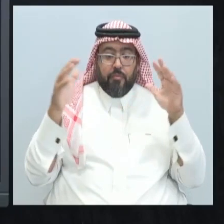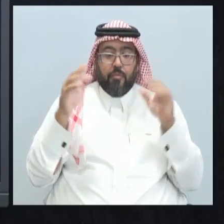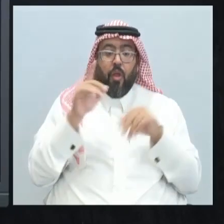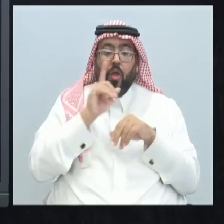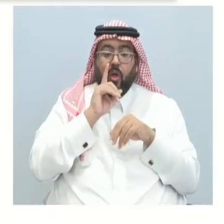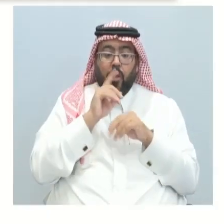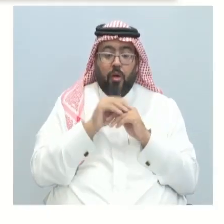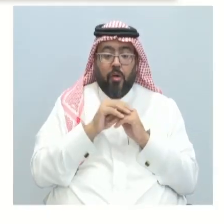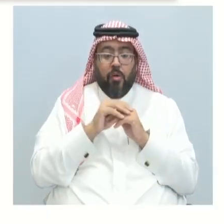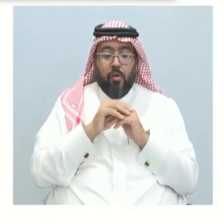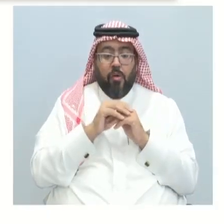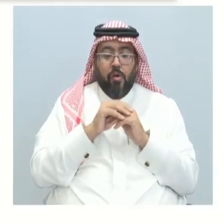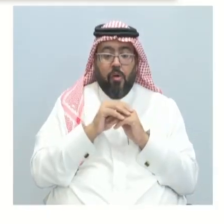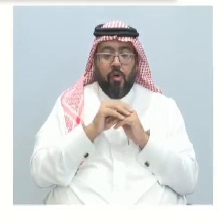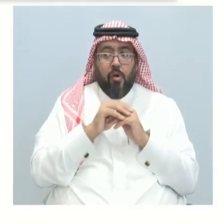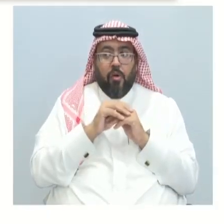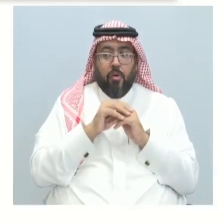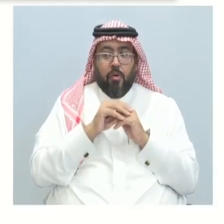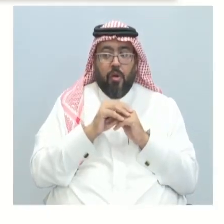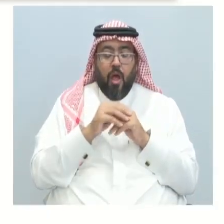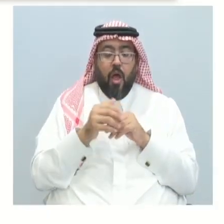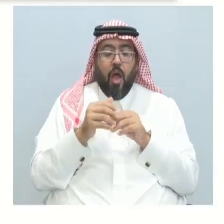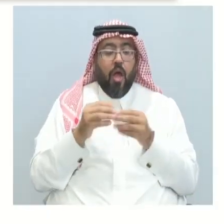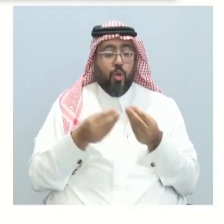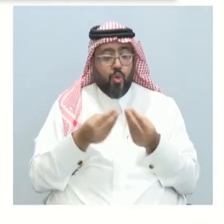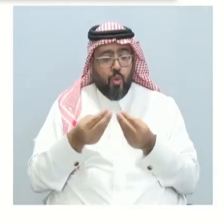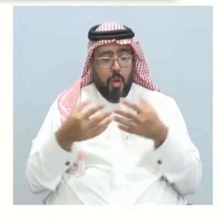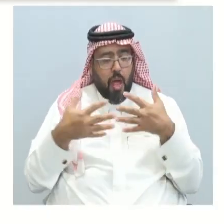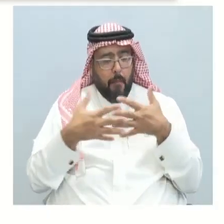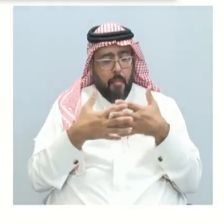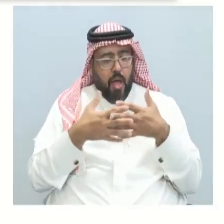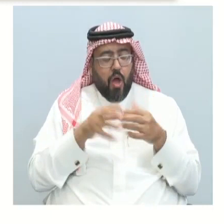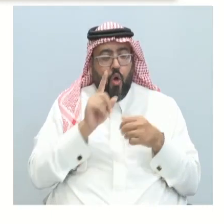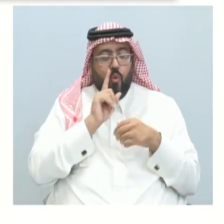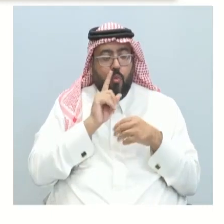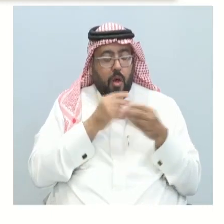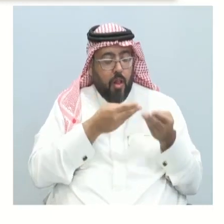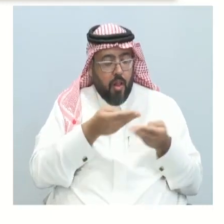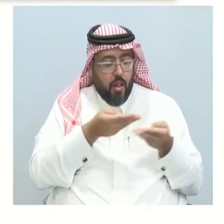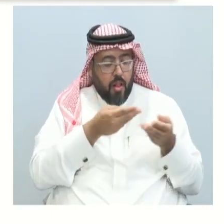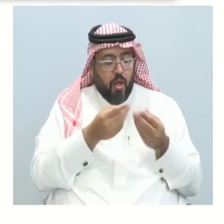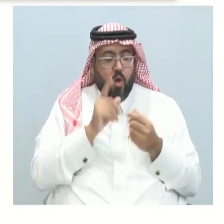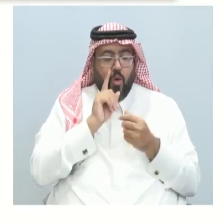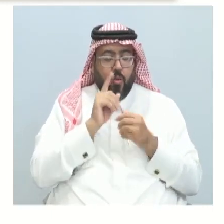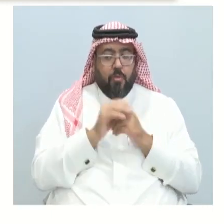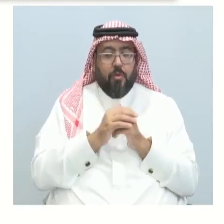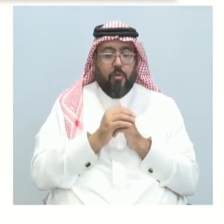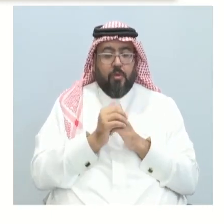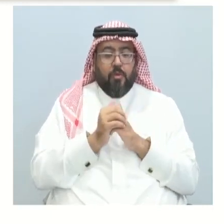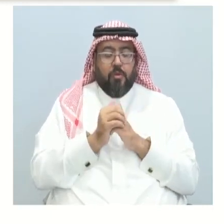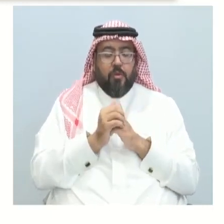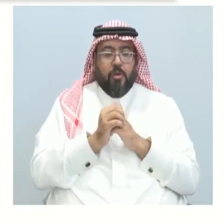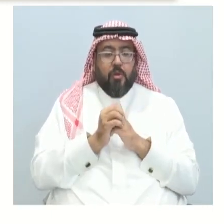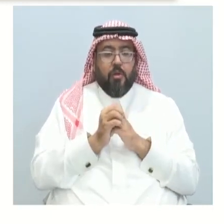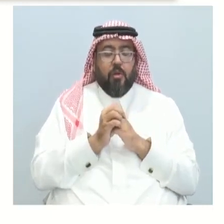الام ان اولى الناس بحسن الصحبه هي من الام هي الام